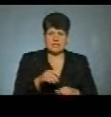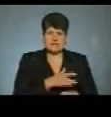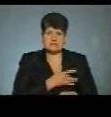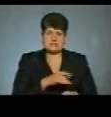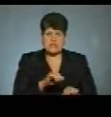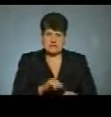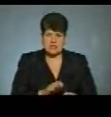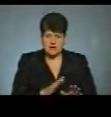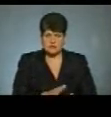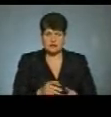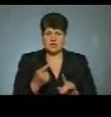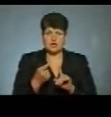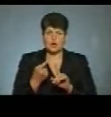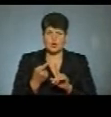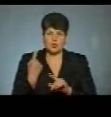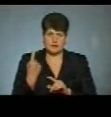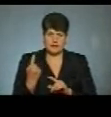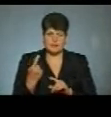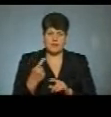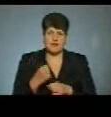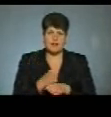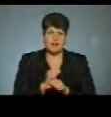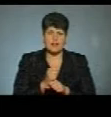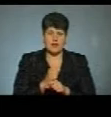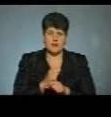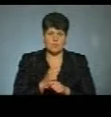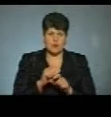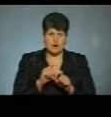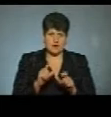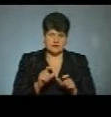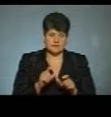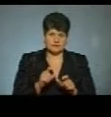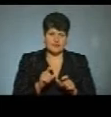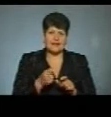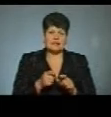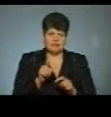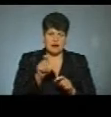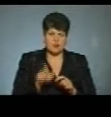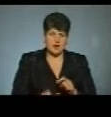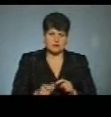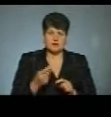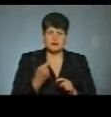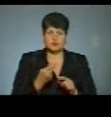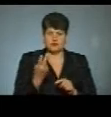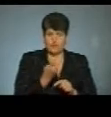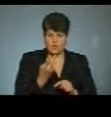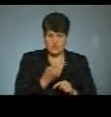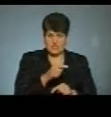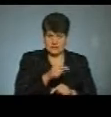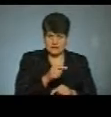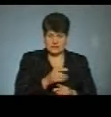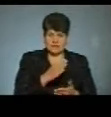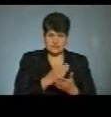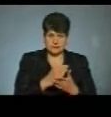санітарки і 1 лаборант. Але ці люди інфіковані, 2 знаходяться